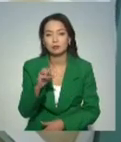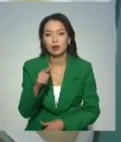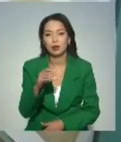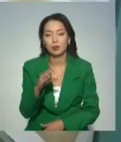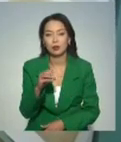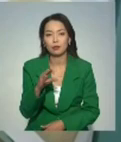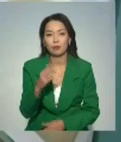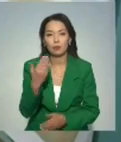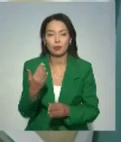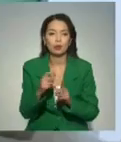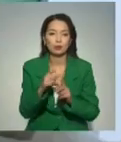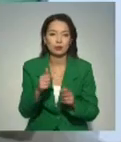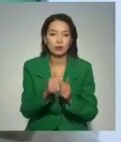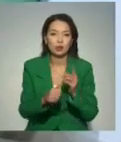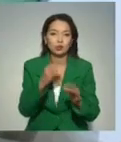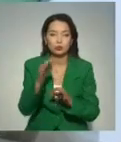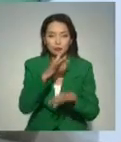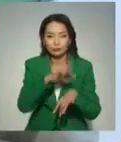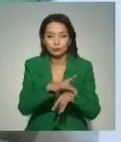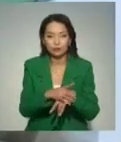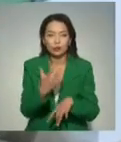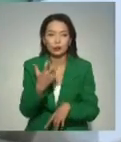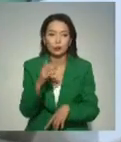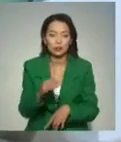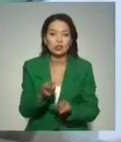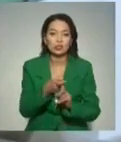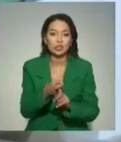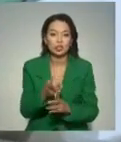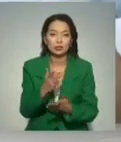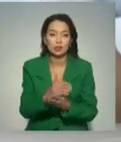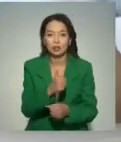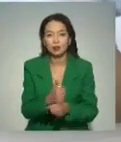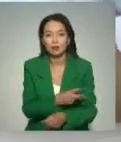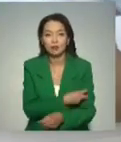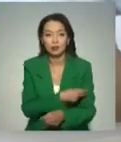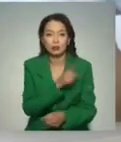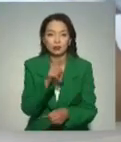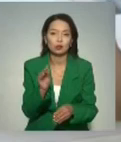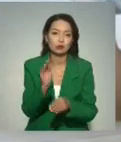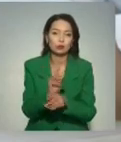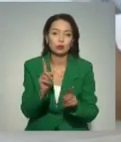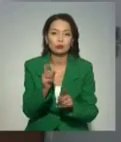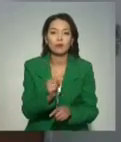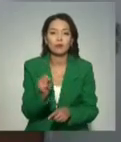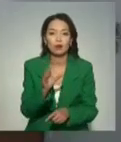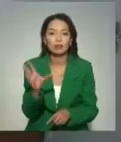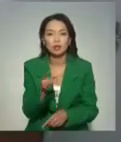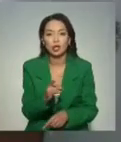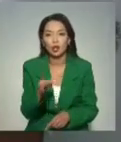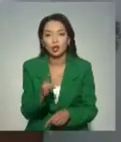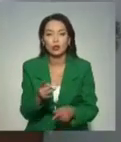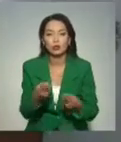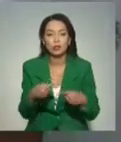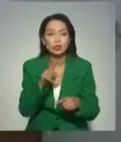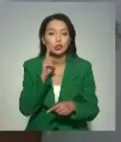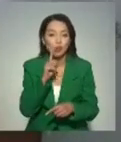ее словам, каждые сутки в стране выявляют до 300 случаев заражения. Главный санврач страны также добавила, что с августа все регионы находятся в